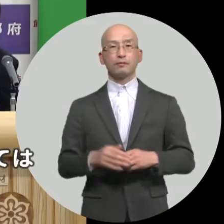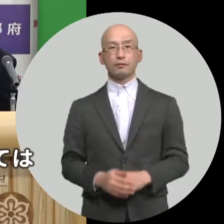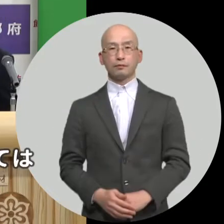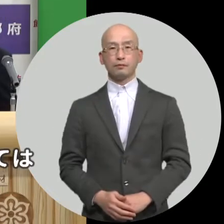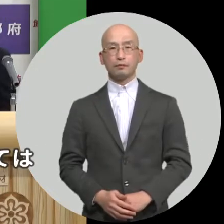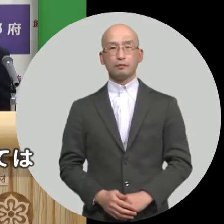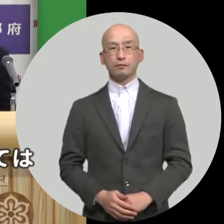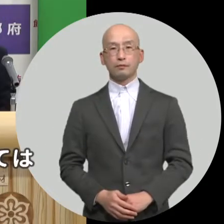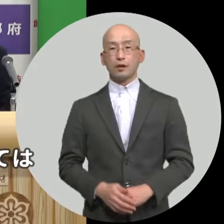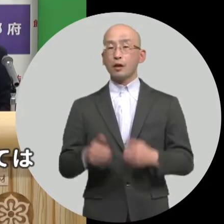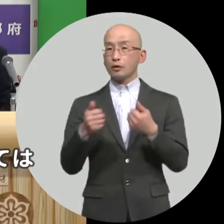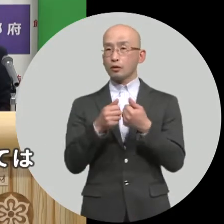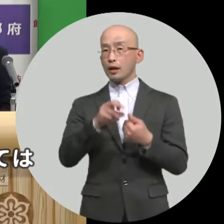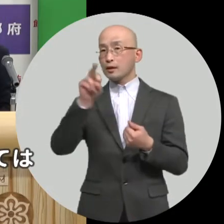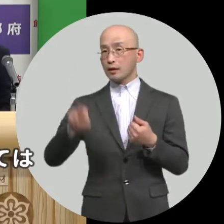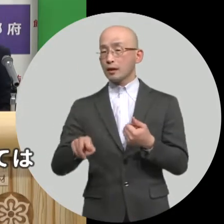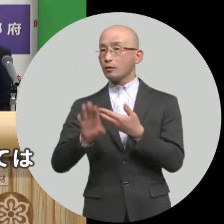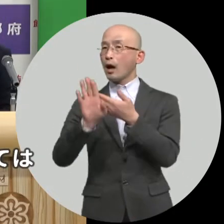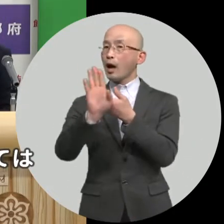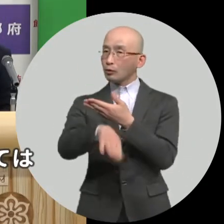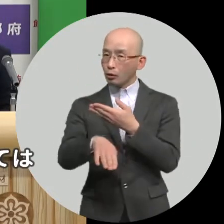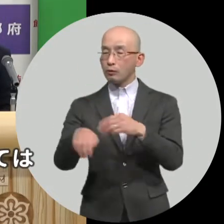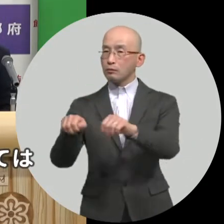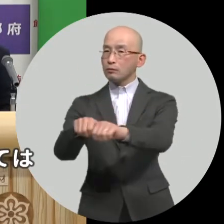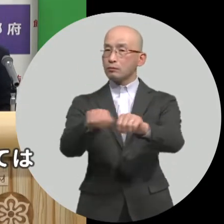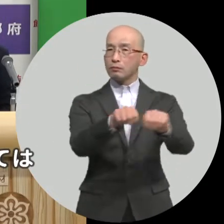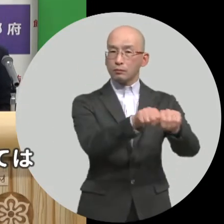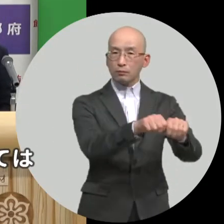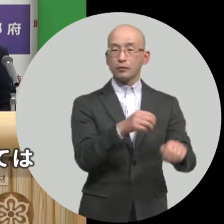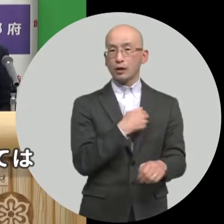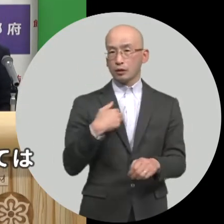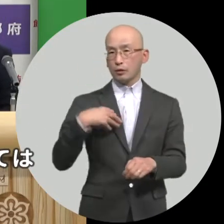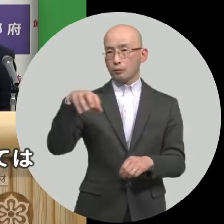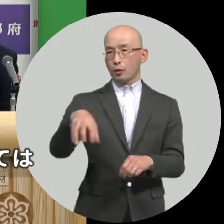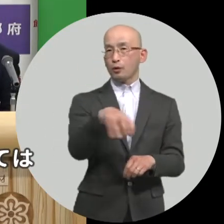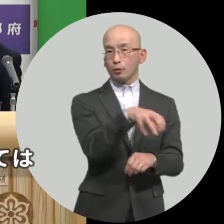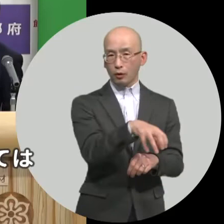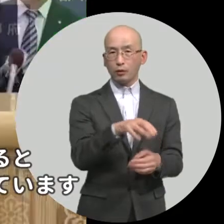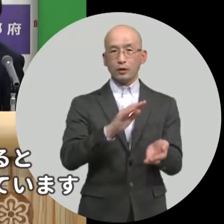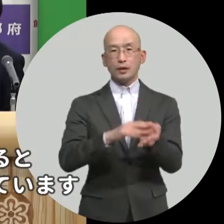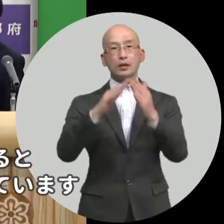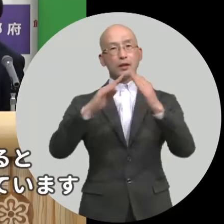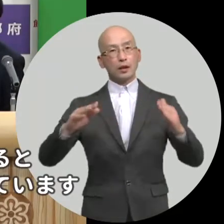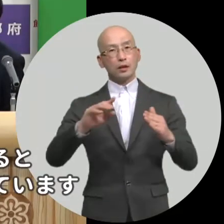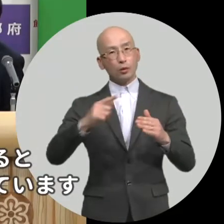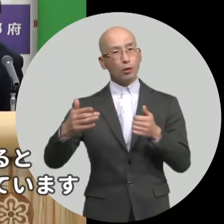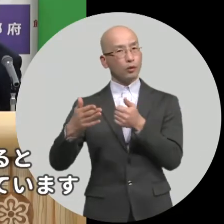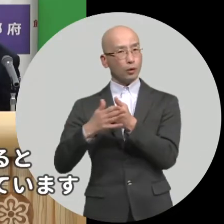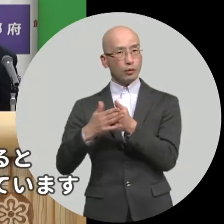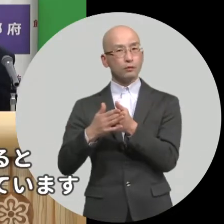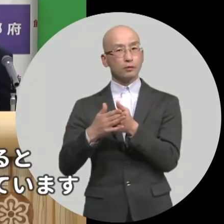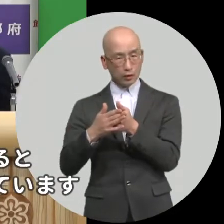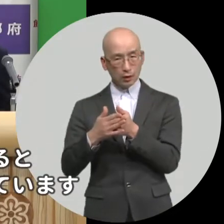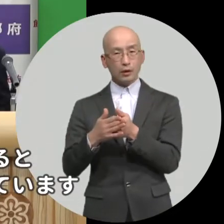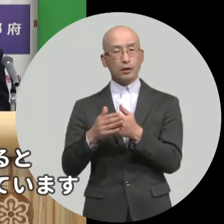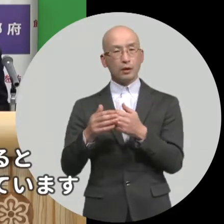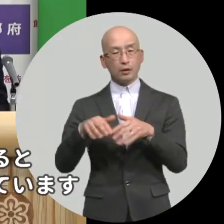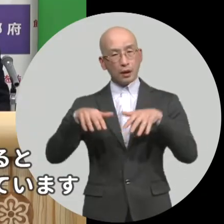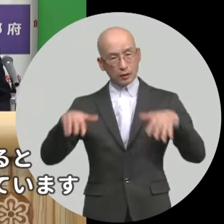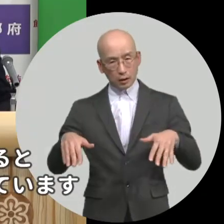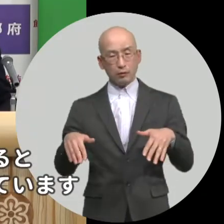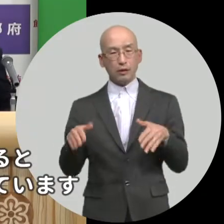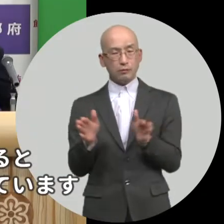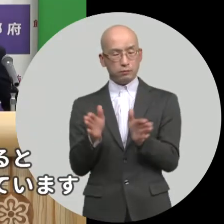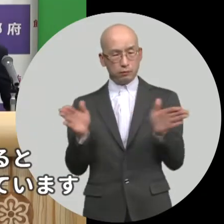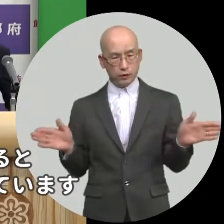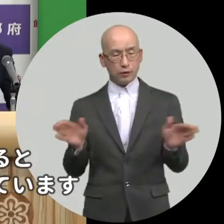談センターの後の流れにつきましては、医師会等の協力を得てですね、かなり幅広い体制が整いつつあるというふうに考